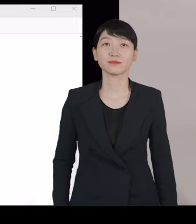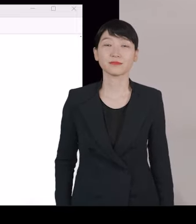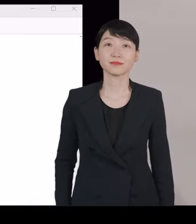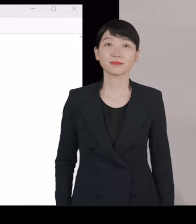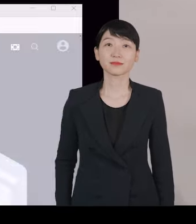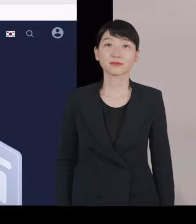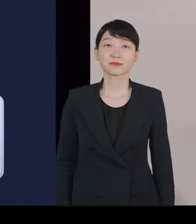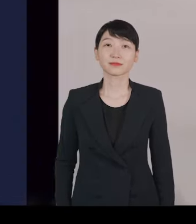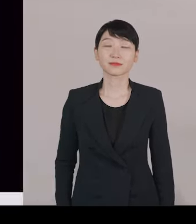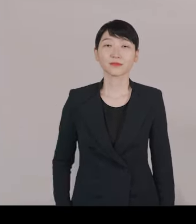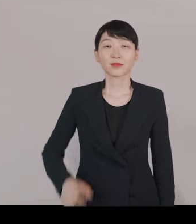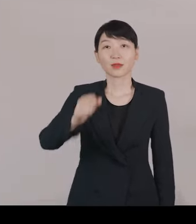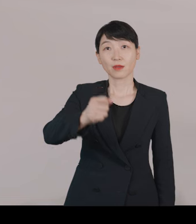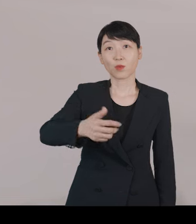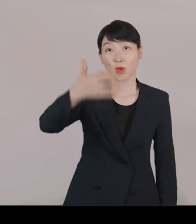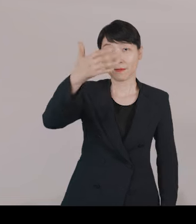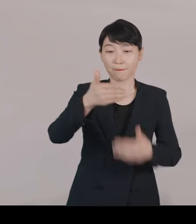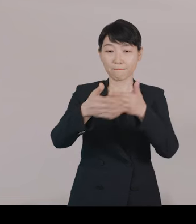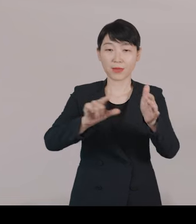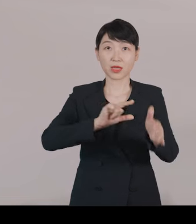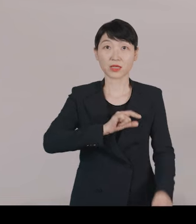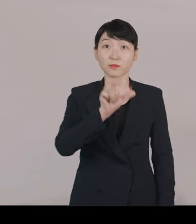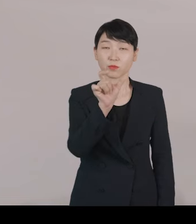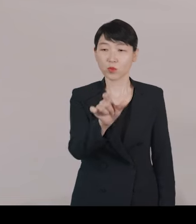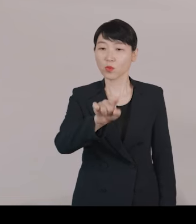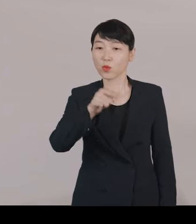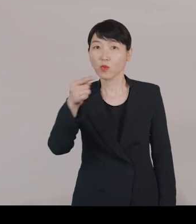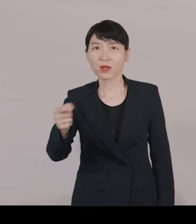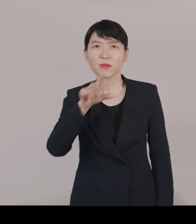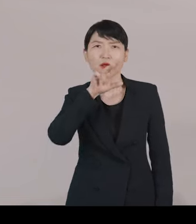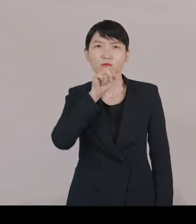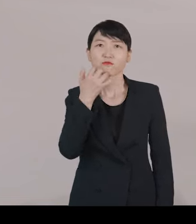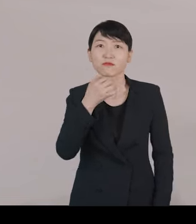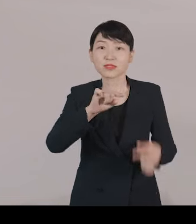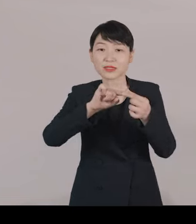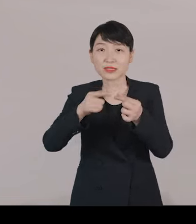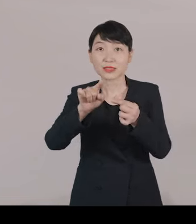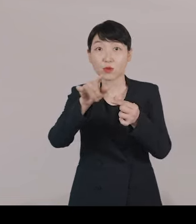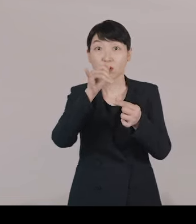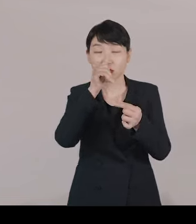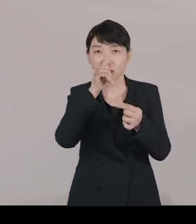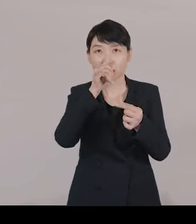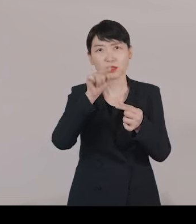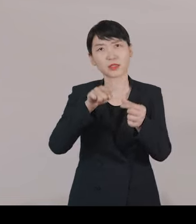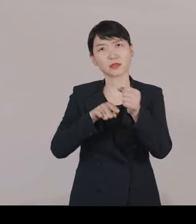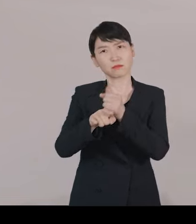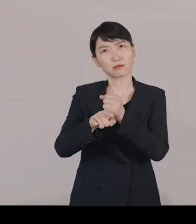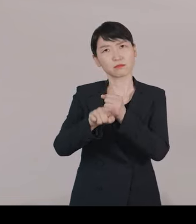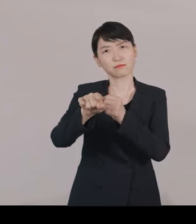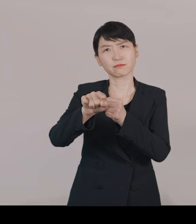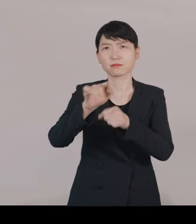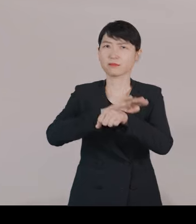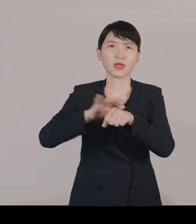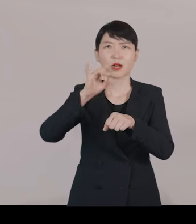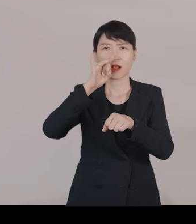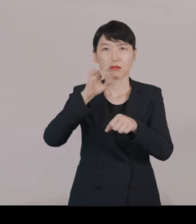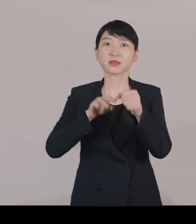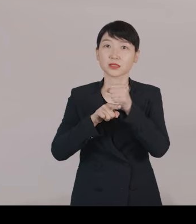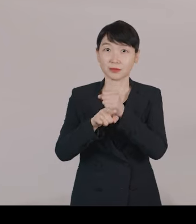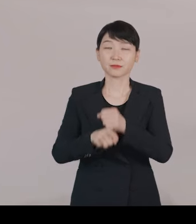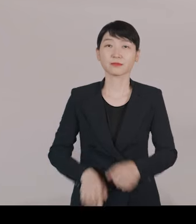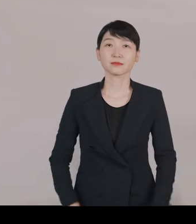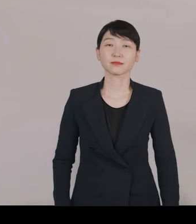collector2.opasnet.co.kr에 접속했을 때 화면의 방 이름 옆에 오프라인으로 회색 글자가 표기된다면 게이트웨이가